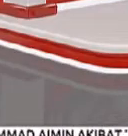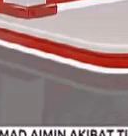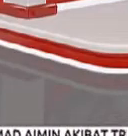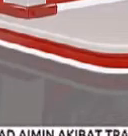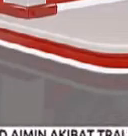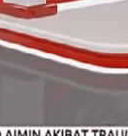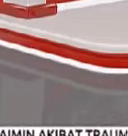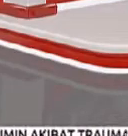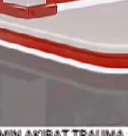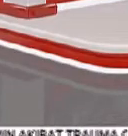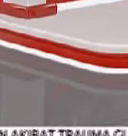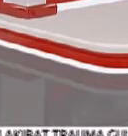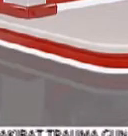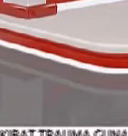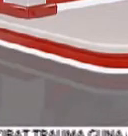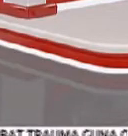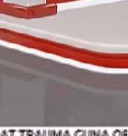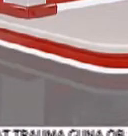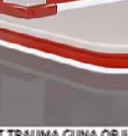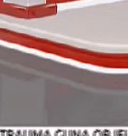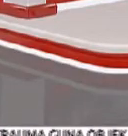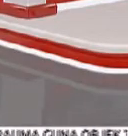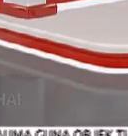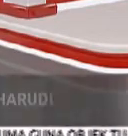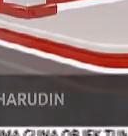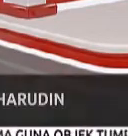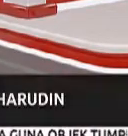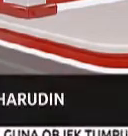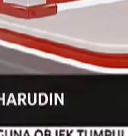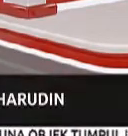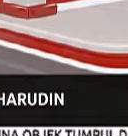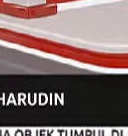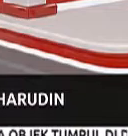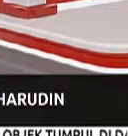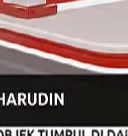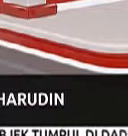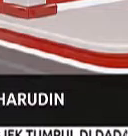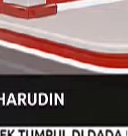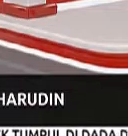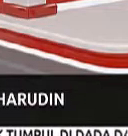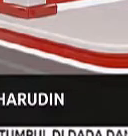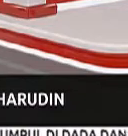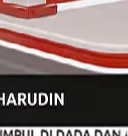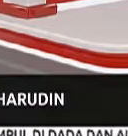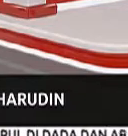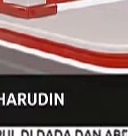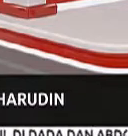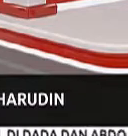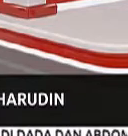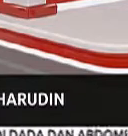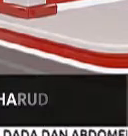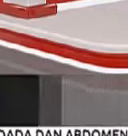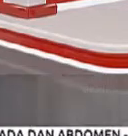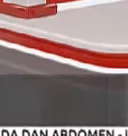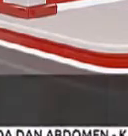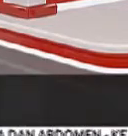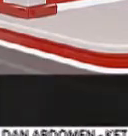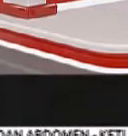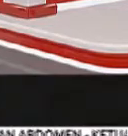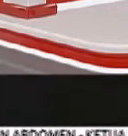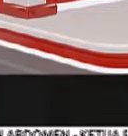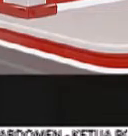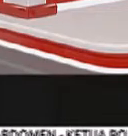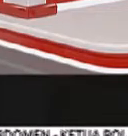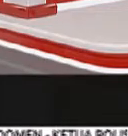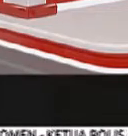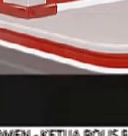Assalamualaikum, salam sejahtera bersama saya Faris Izzat Syahrudin. Dan saya Norma Zalina Muhammad Nur. Hormat menghormati sifat kasih sayang serta keadilan